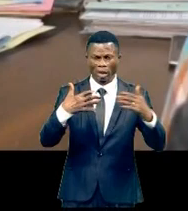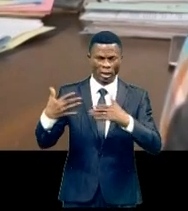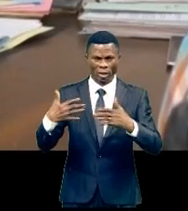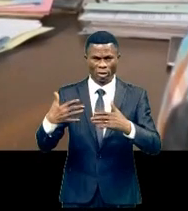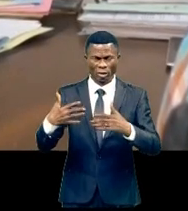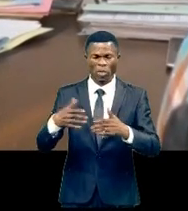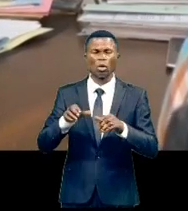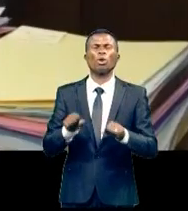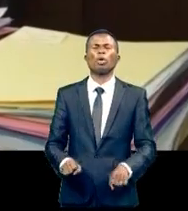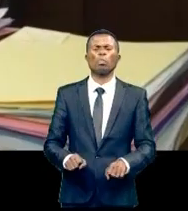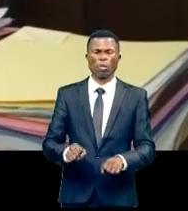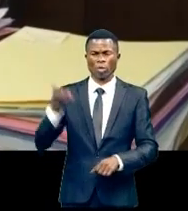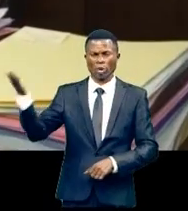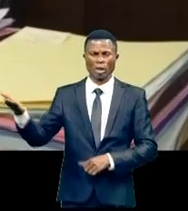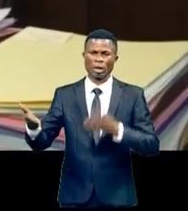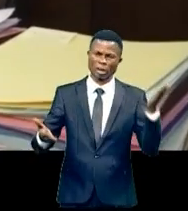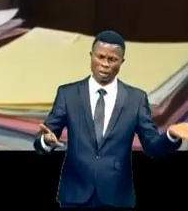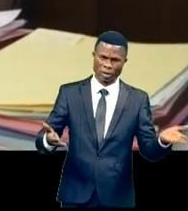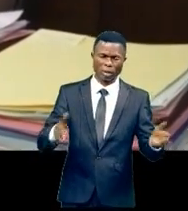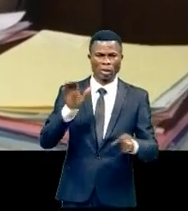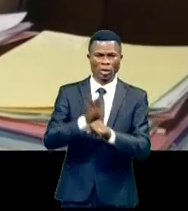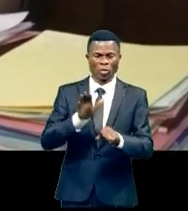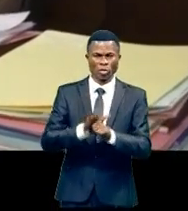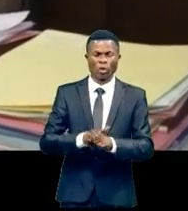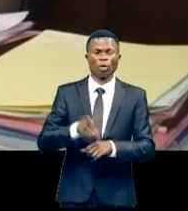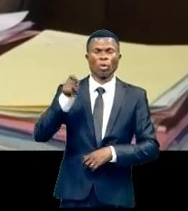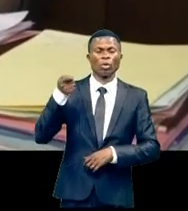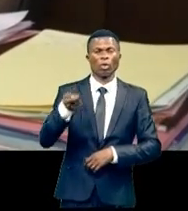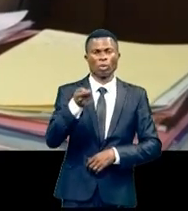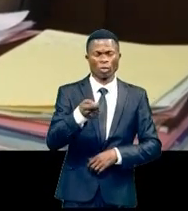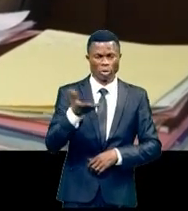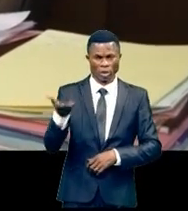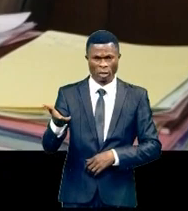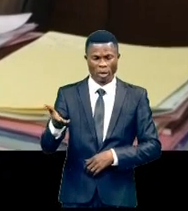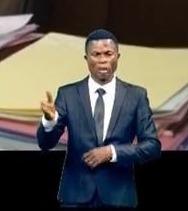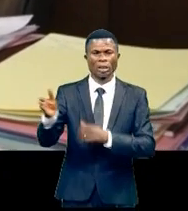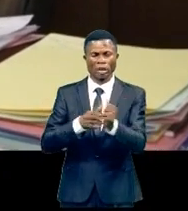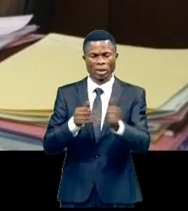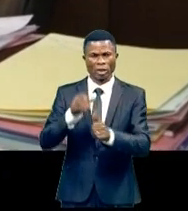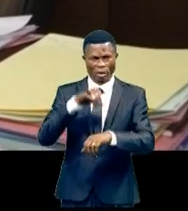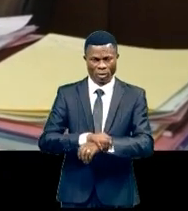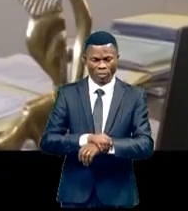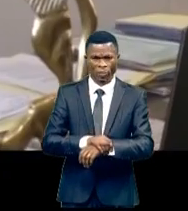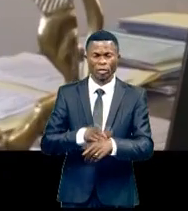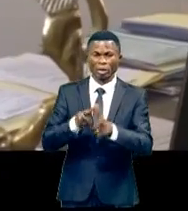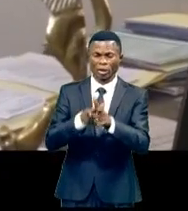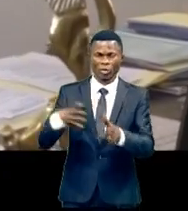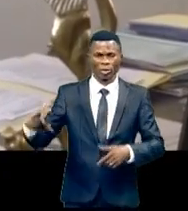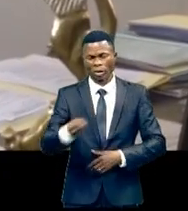des morts de tous les côtés. De nombreux miliciens ont été à l'occasion neutralisés et des munitions